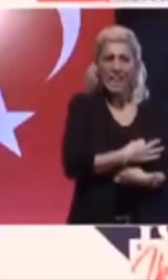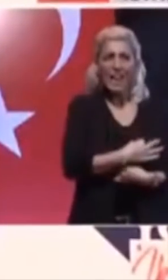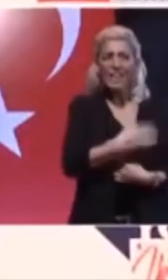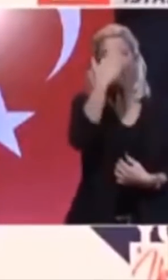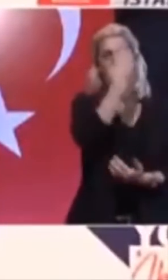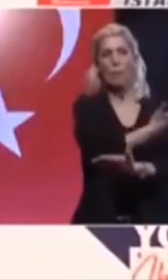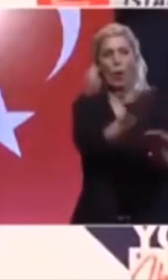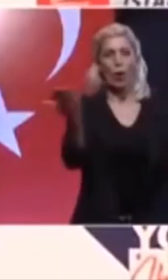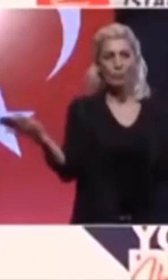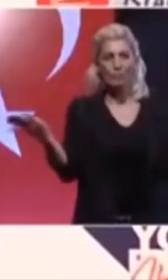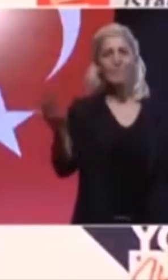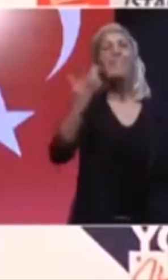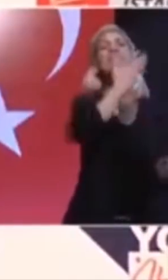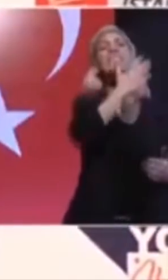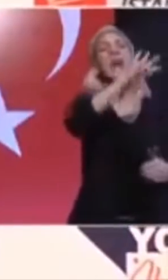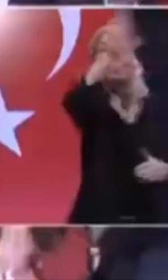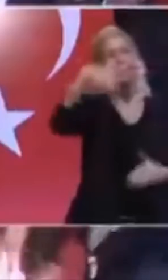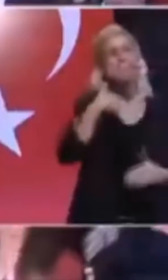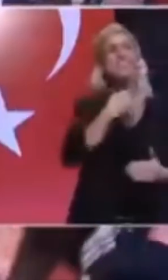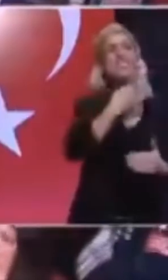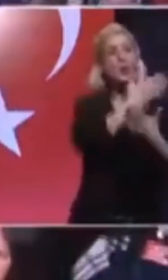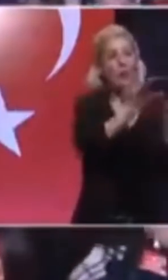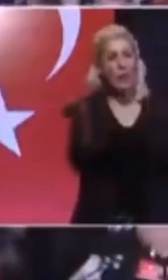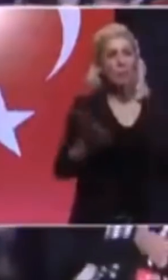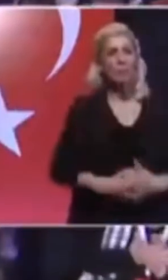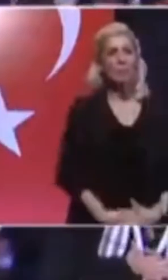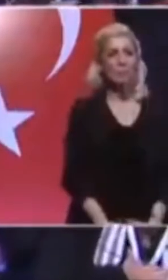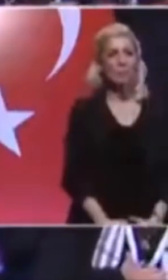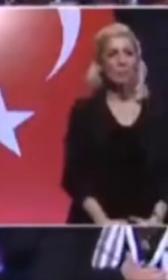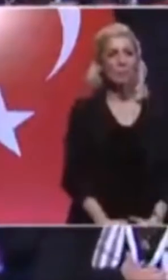hürmetle selamlıyorum. Sağ olun, var olun. Teşekkür.